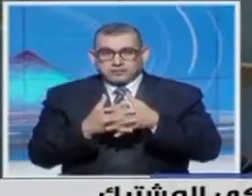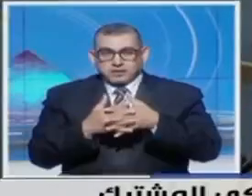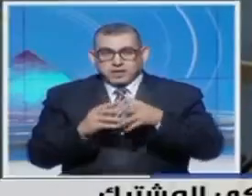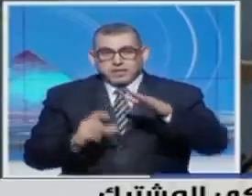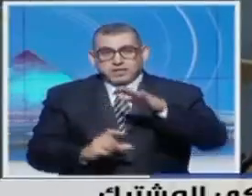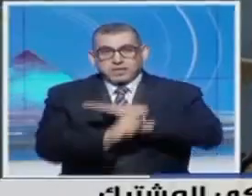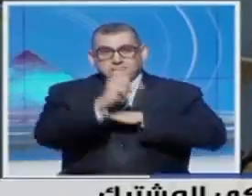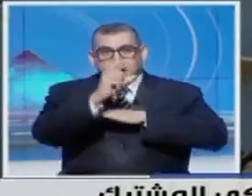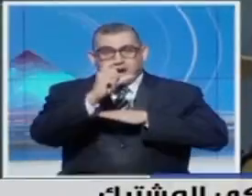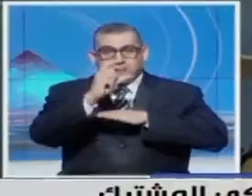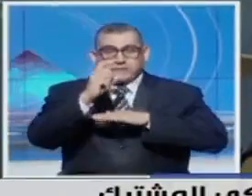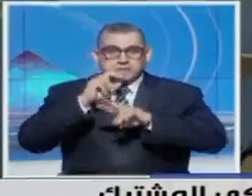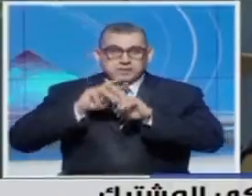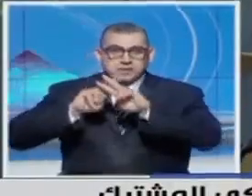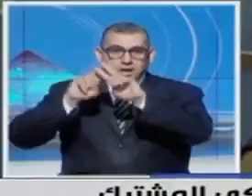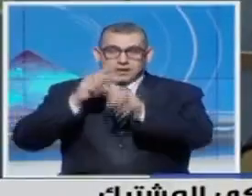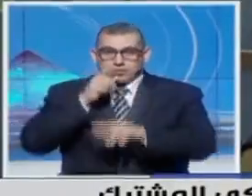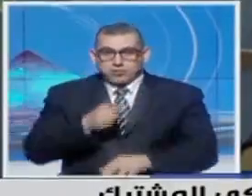النجم الساطع